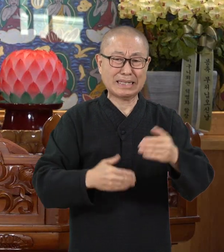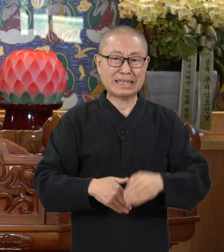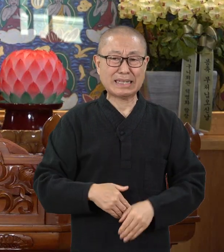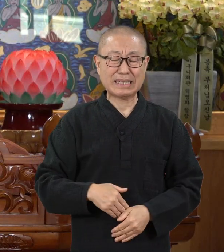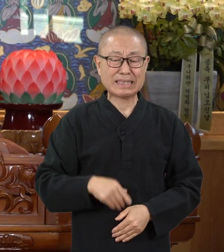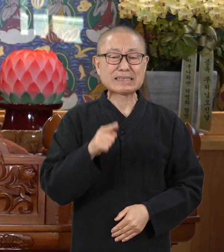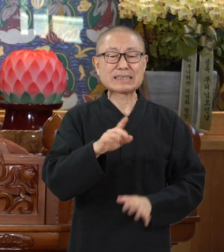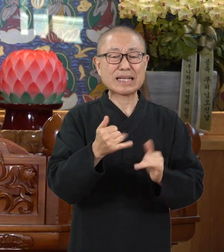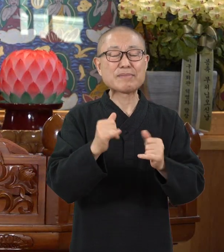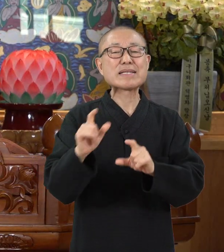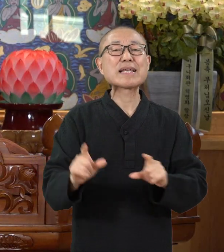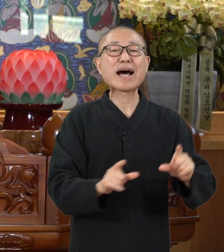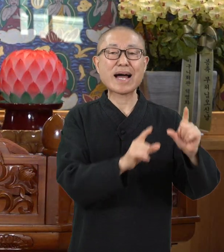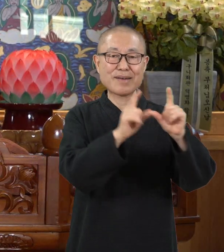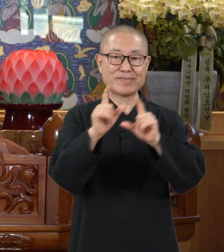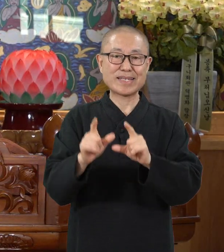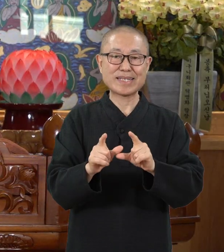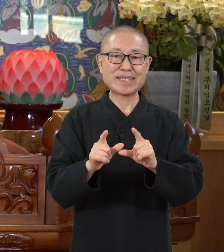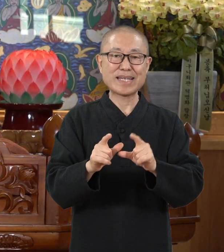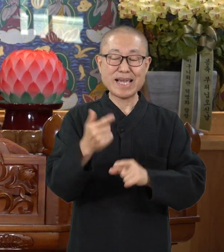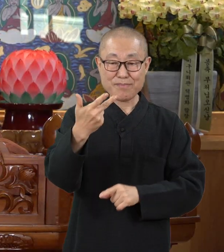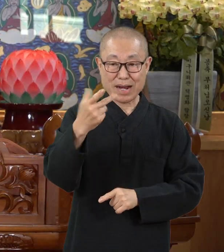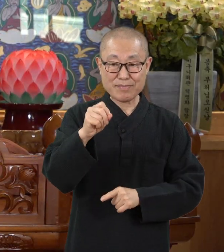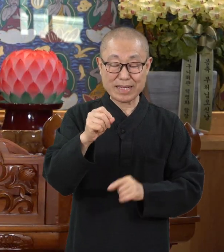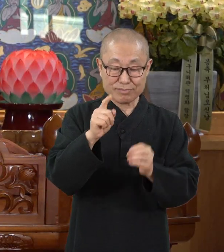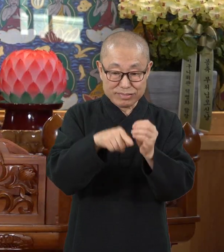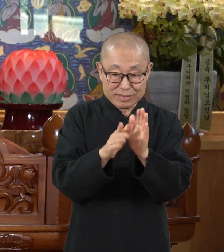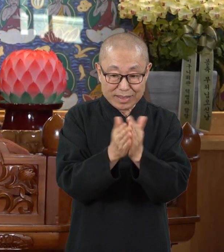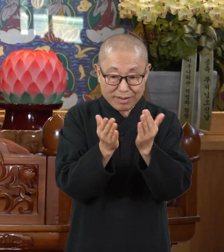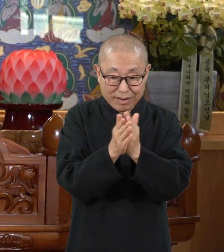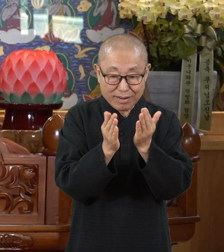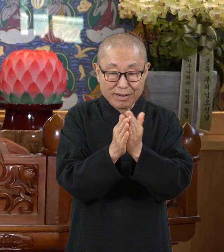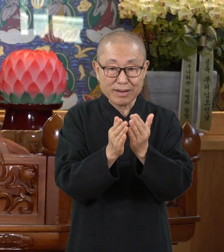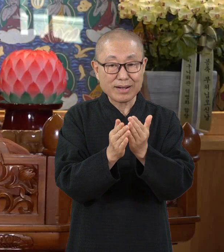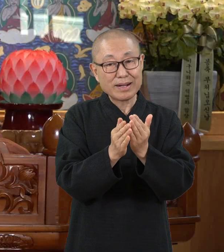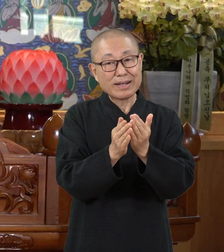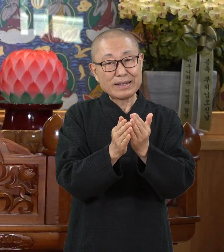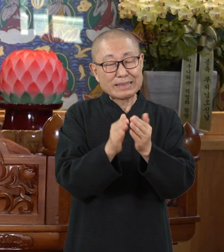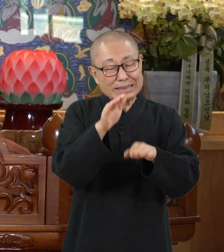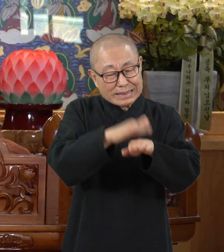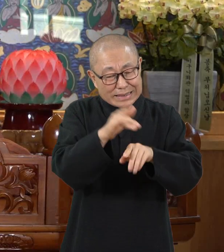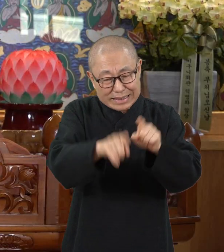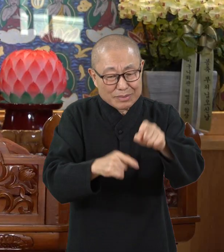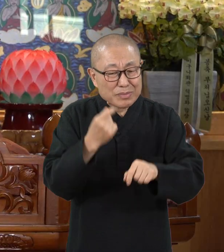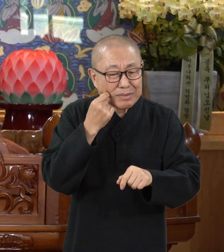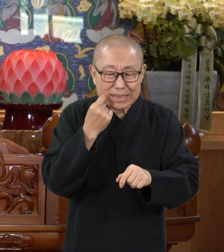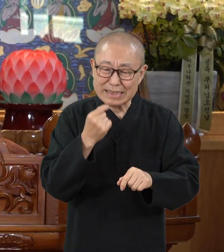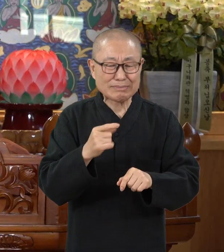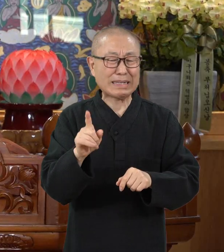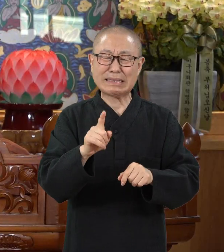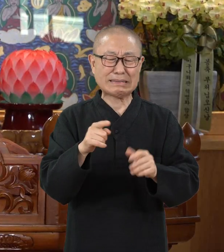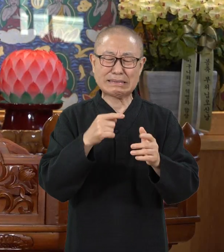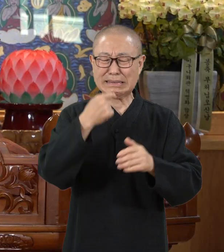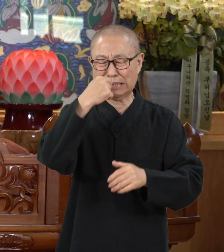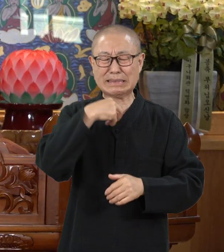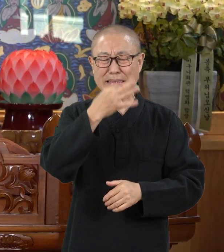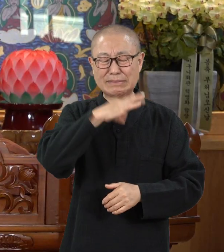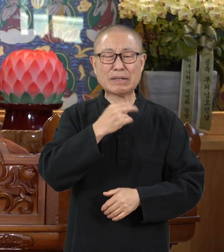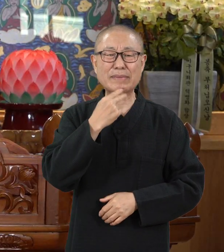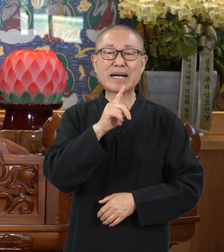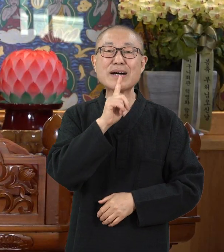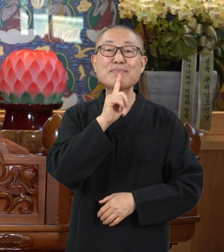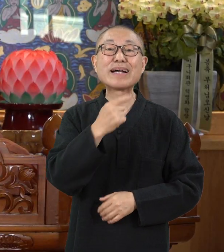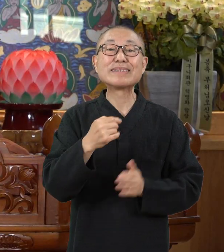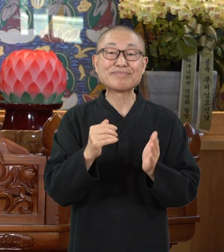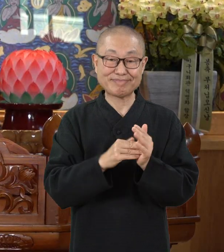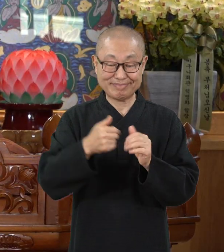그 사람의 삶이 팔만대장경하고 저만큼 거리가 있으면 무슨 의미가 있겠느냐. 이러고